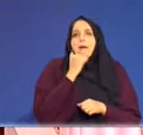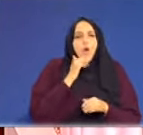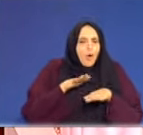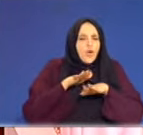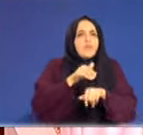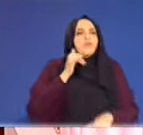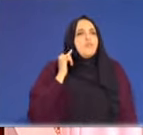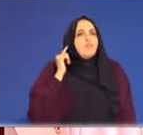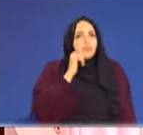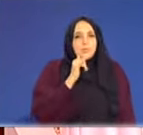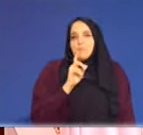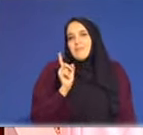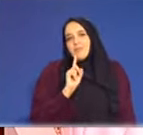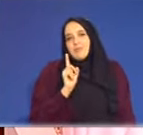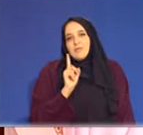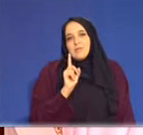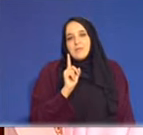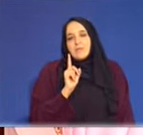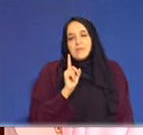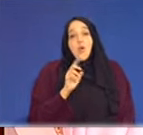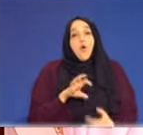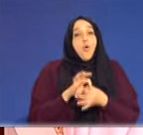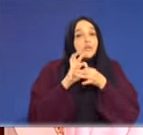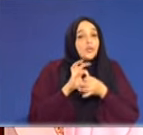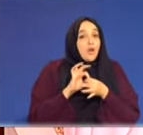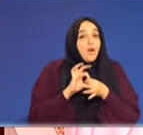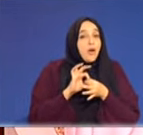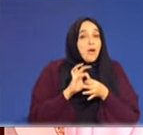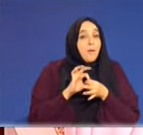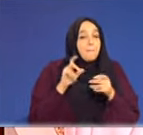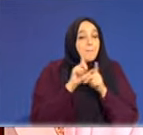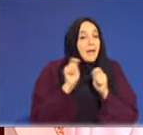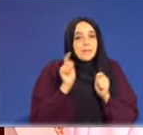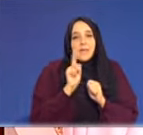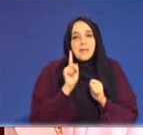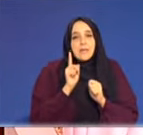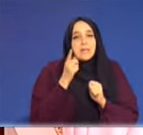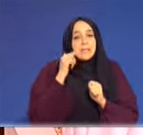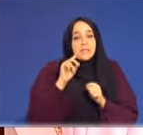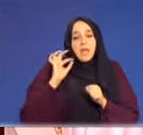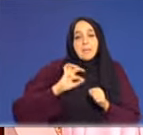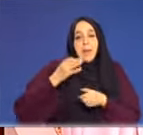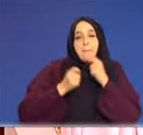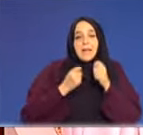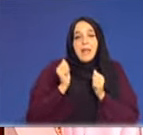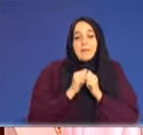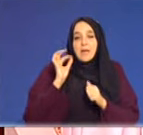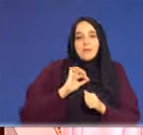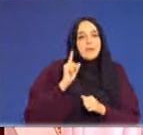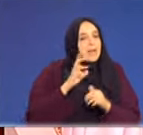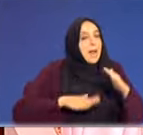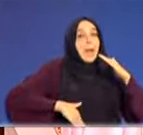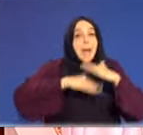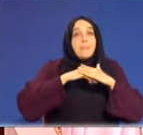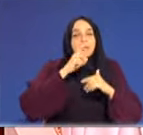راجل. نعم لا، الشريعة هنا لم تحترم التزام حدود الشريعة، هذا حد من حدود